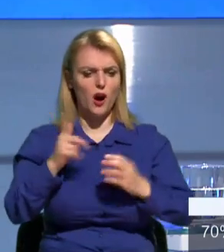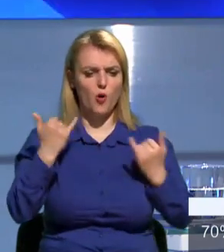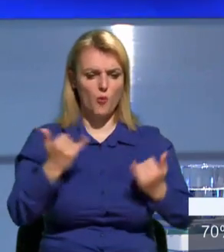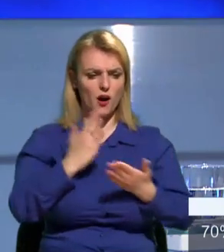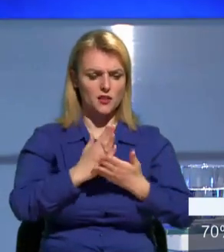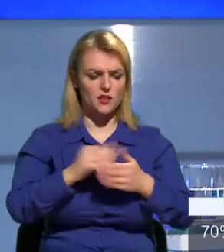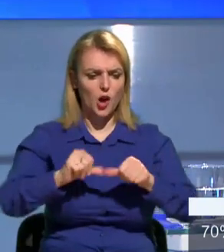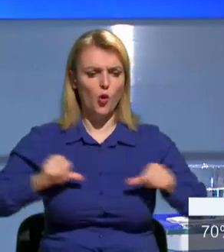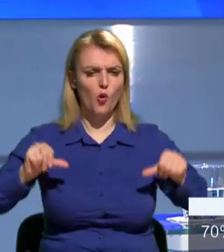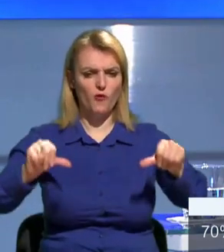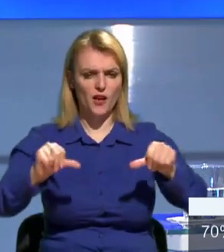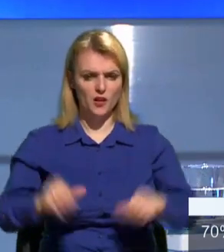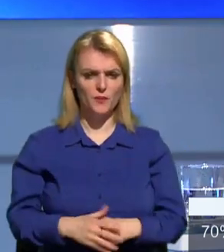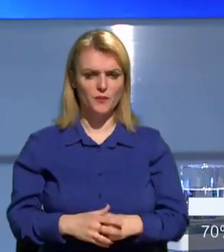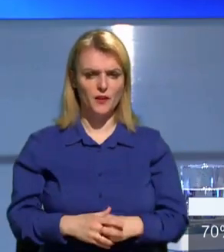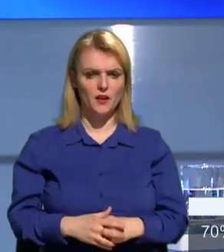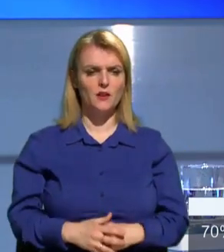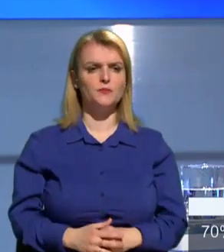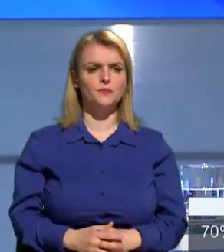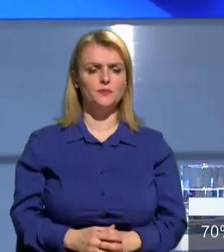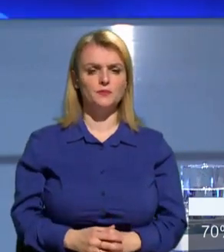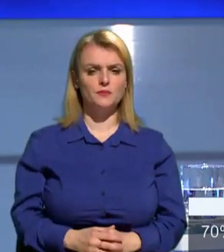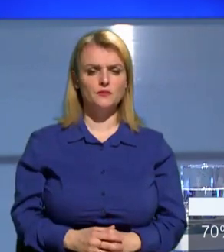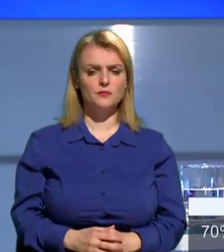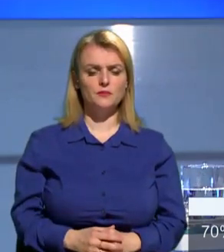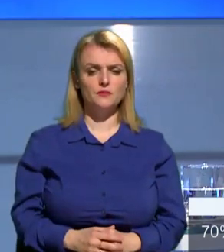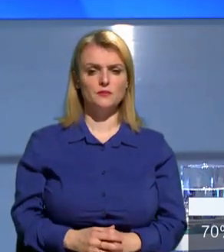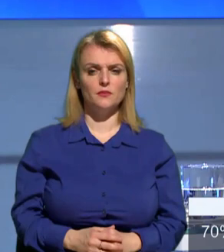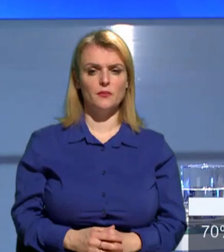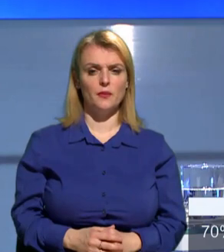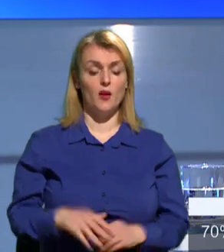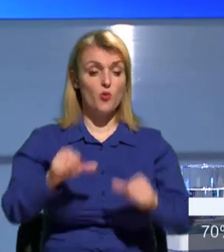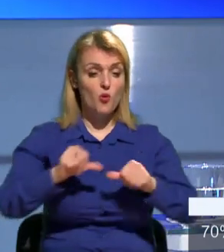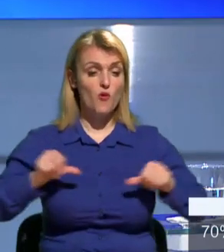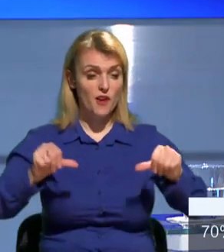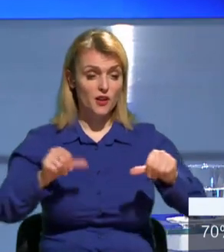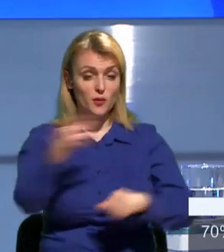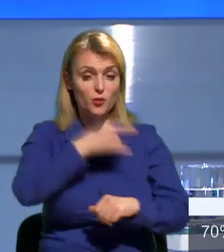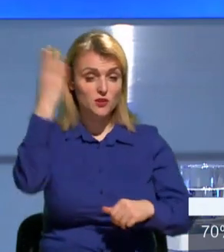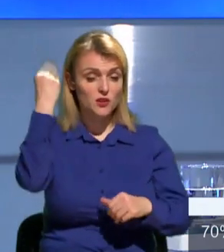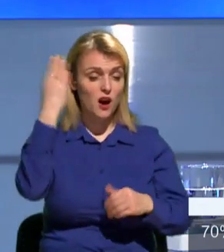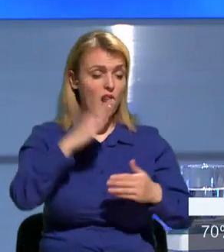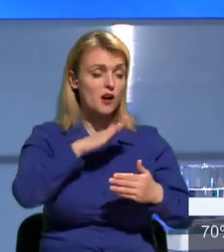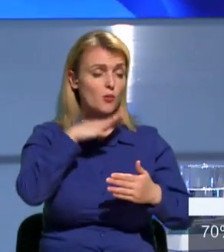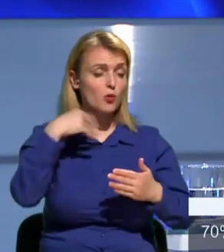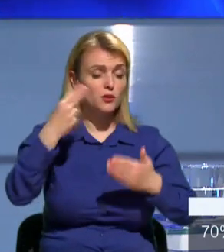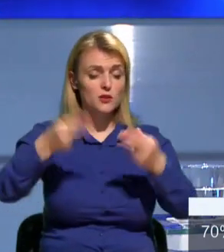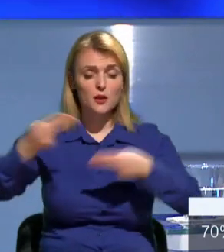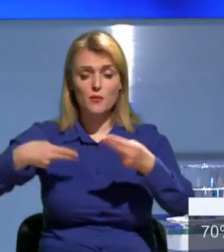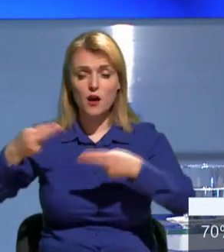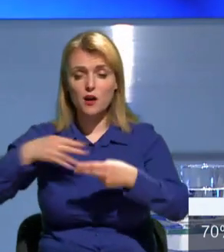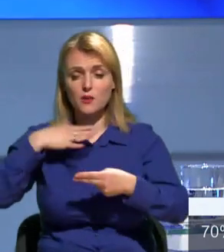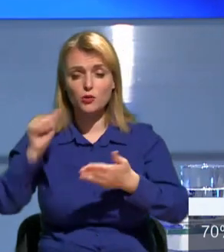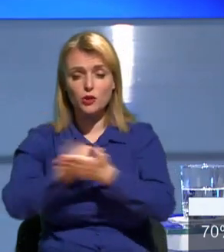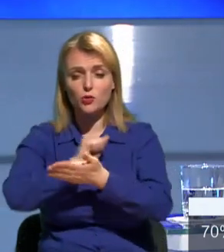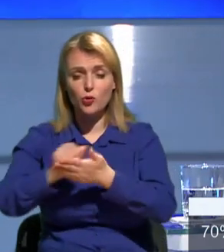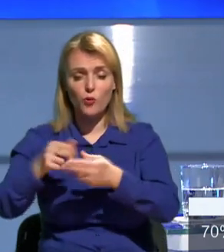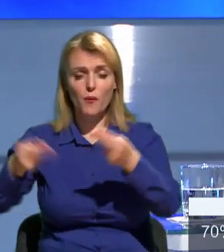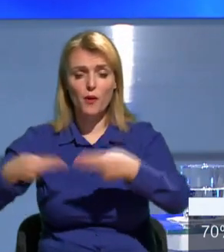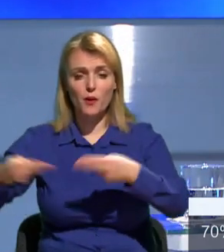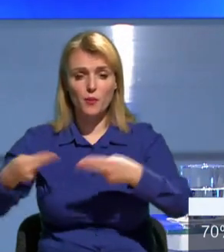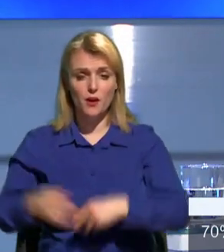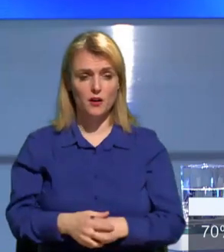Moldova fațada este guvernul, are semnate acorduri și colaborare foarte bună și cu Estul și cu Vestul. Federația Rusă